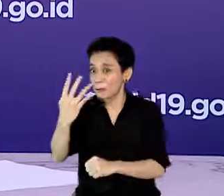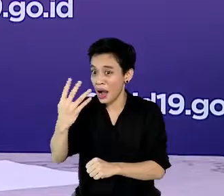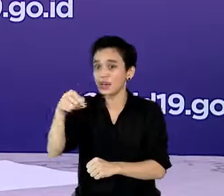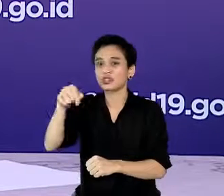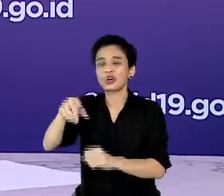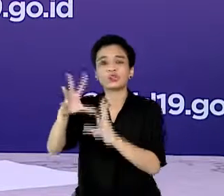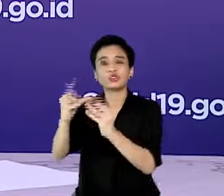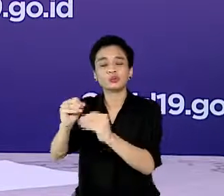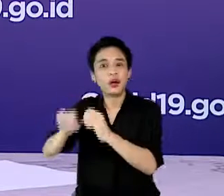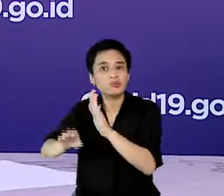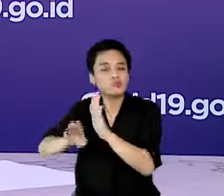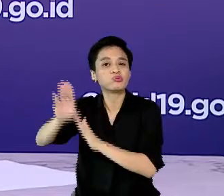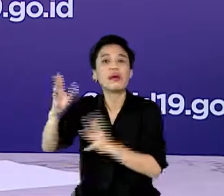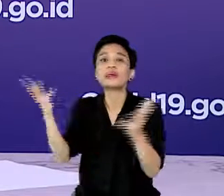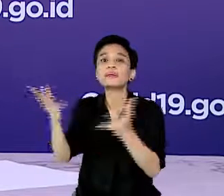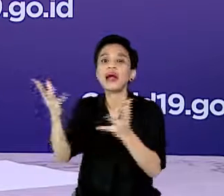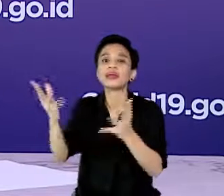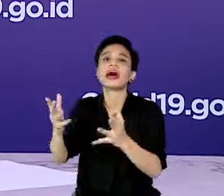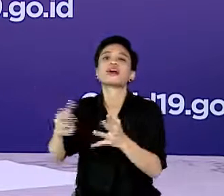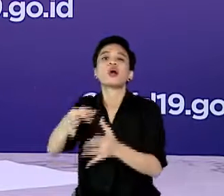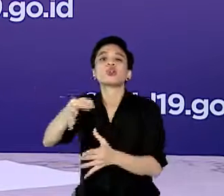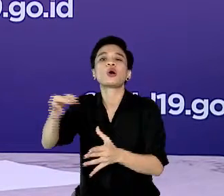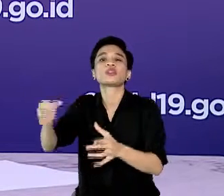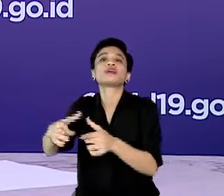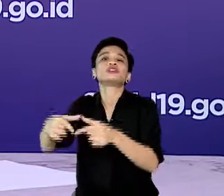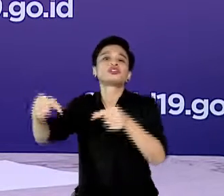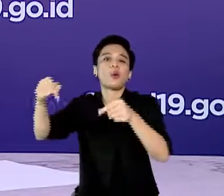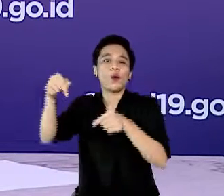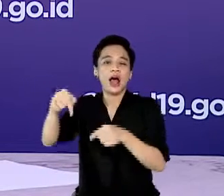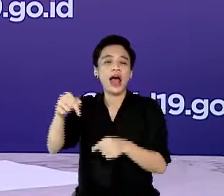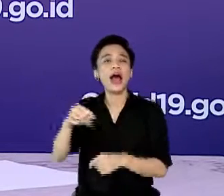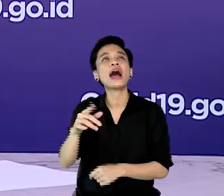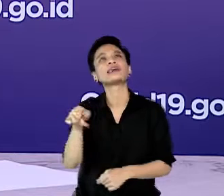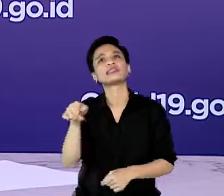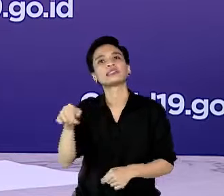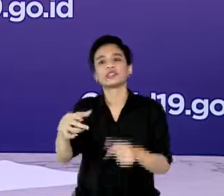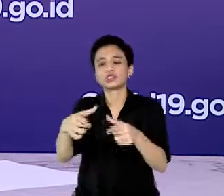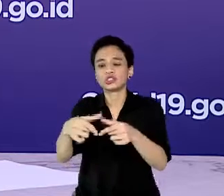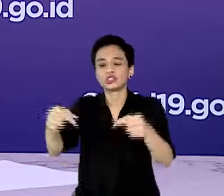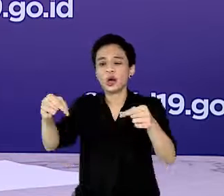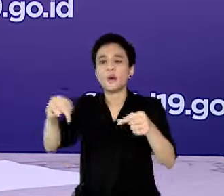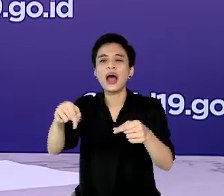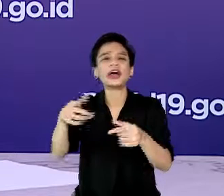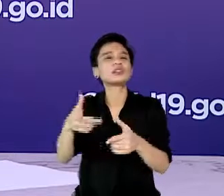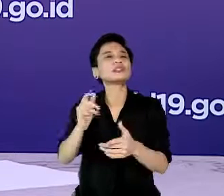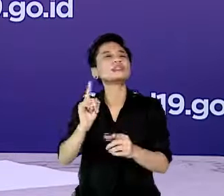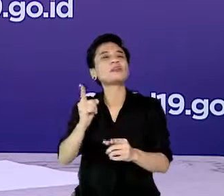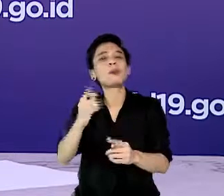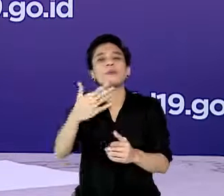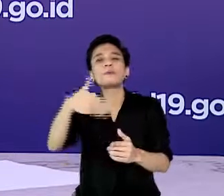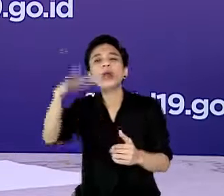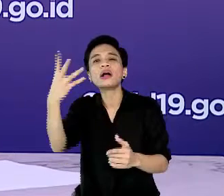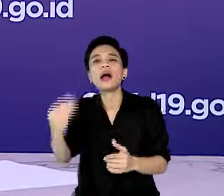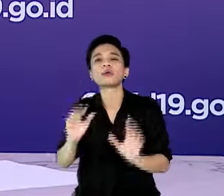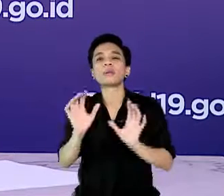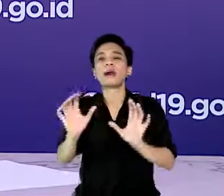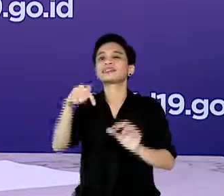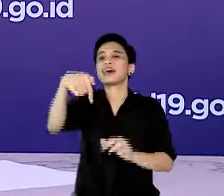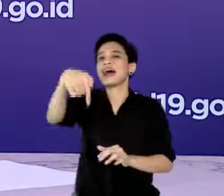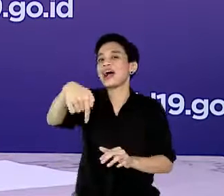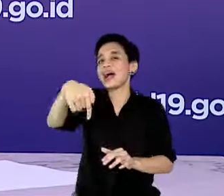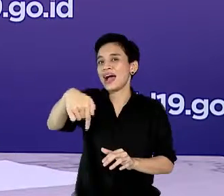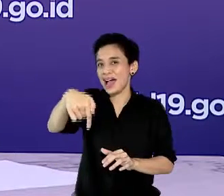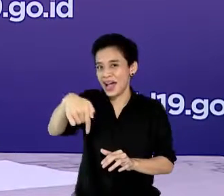dari Pulau Jawa ini mengingat lima provinsi ini adalah daerah asal dan tujuan mudik maka perubahan